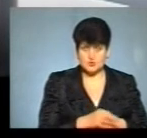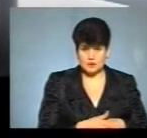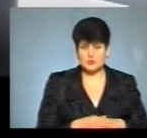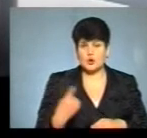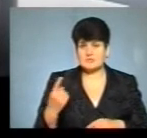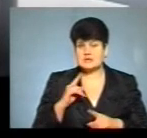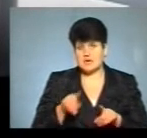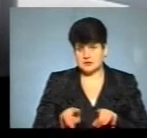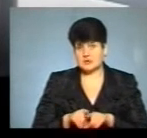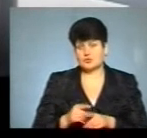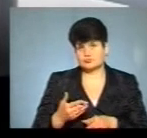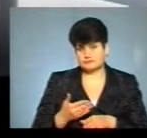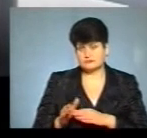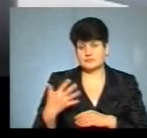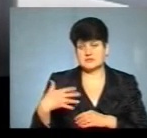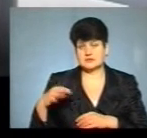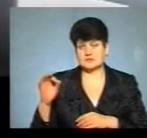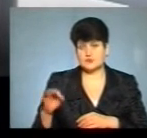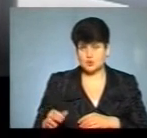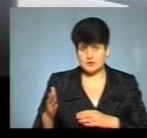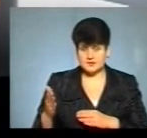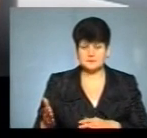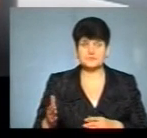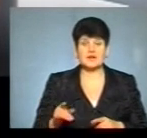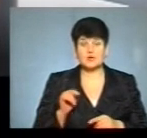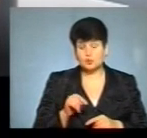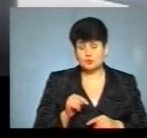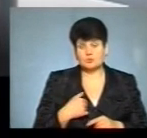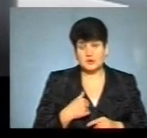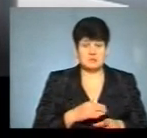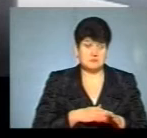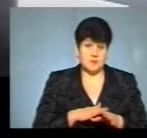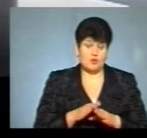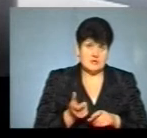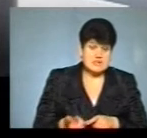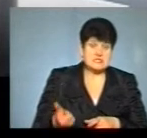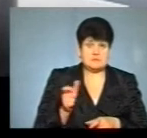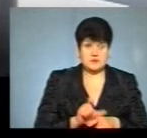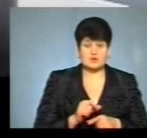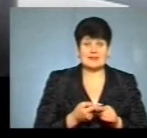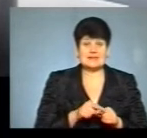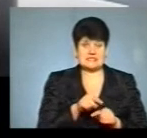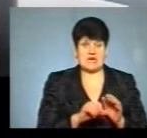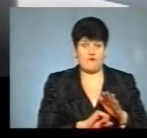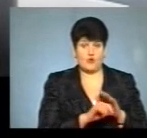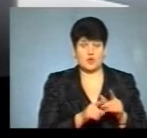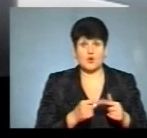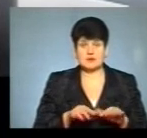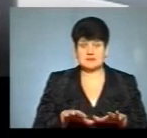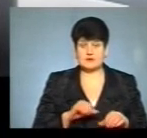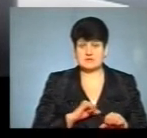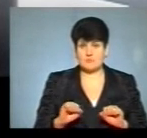цієї програми також 50% виділяє. І ми таким чином наповнювали, збільшували цей фонд, і органи місцевого самоврядування